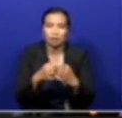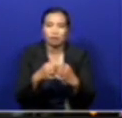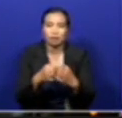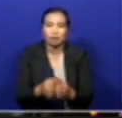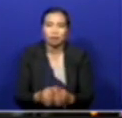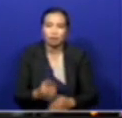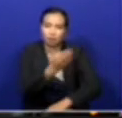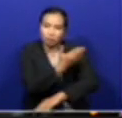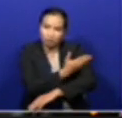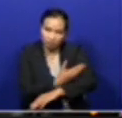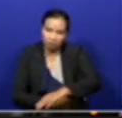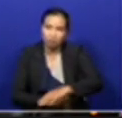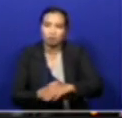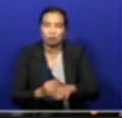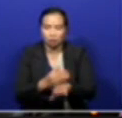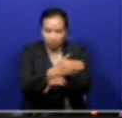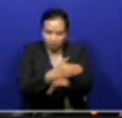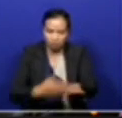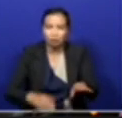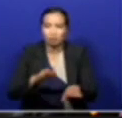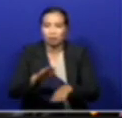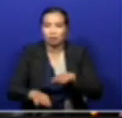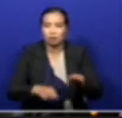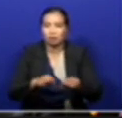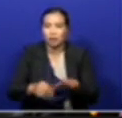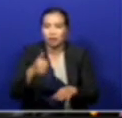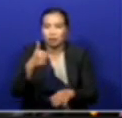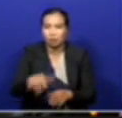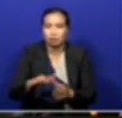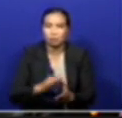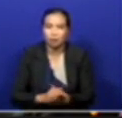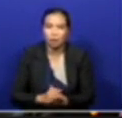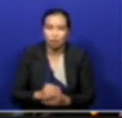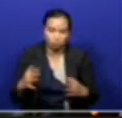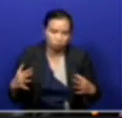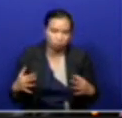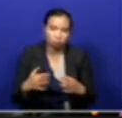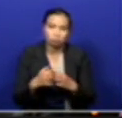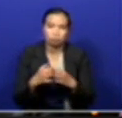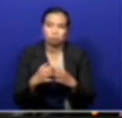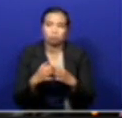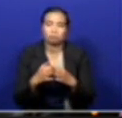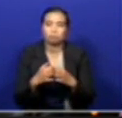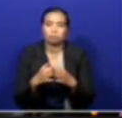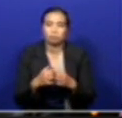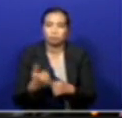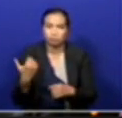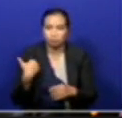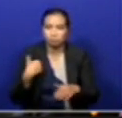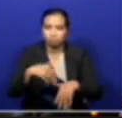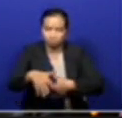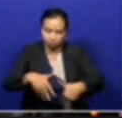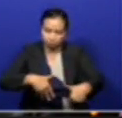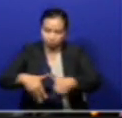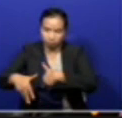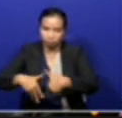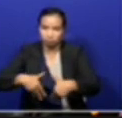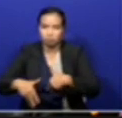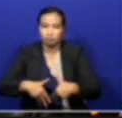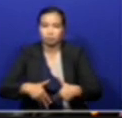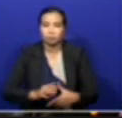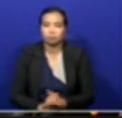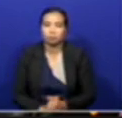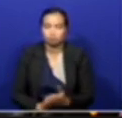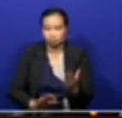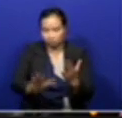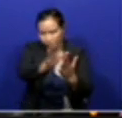ตัดแขนตัดขาแล้วเดินไม่ได้จากอุบัติเหตุแทบจะมีในทุกหมู่บ้านทุกหมู่บ้านในประเท